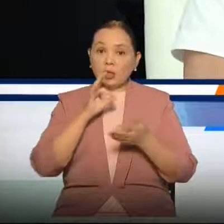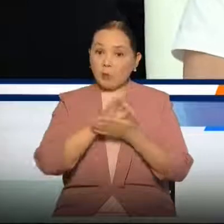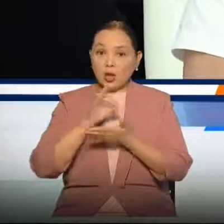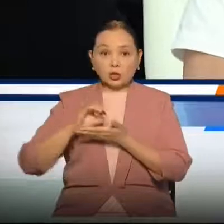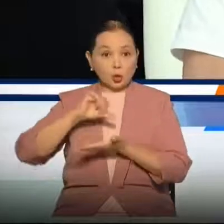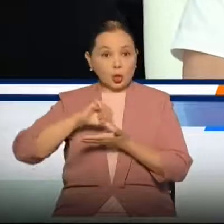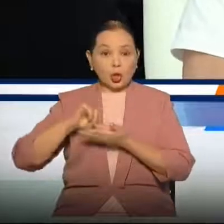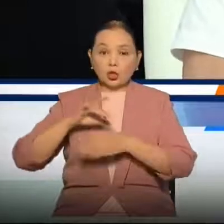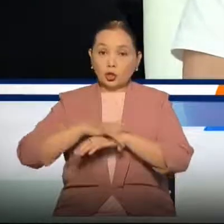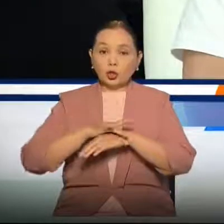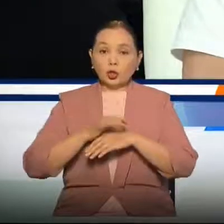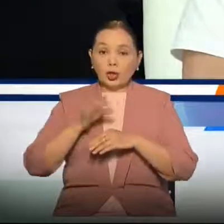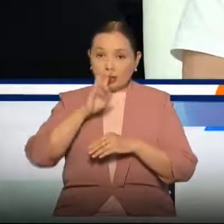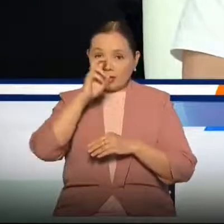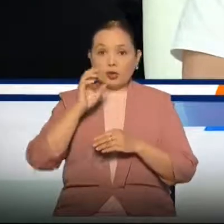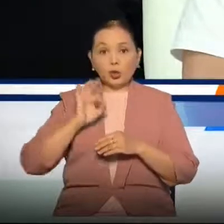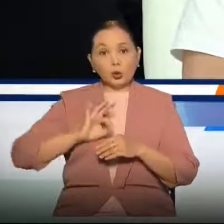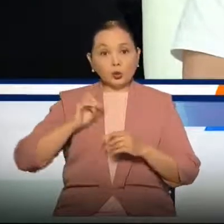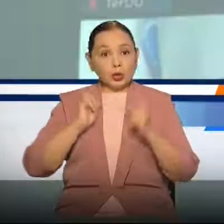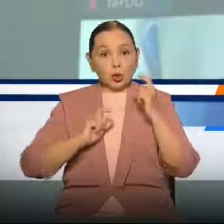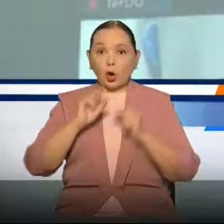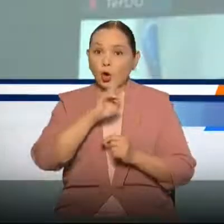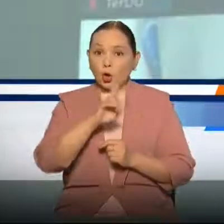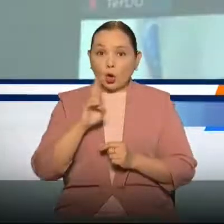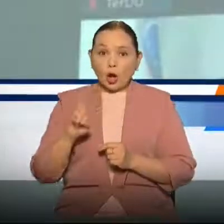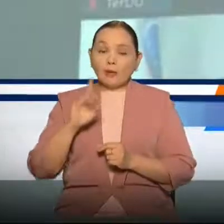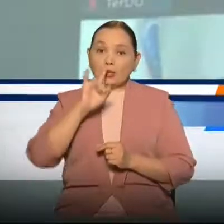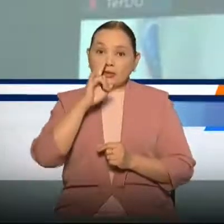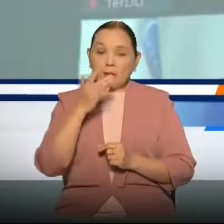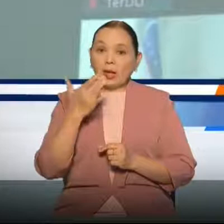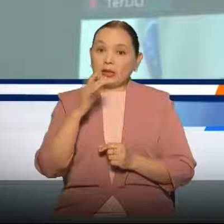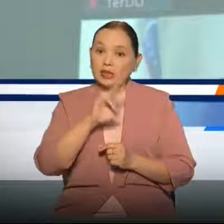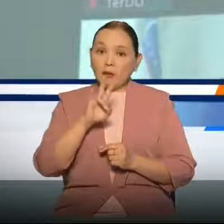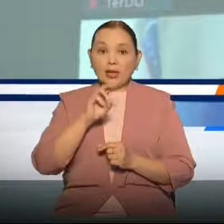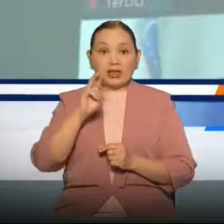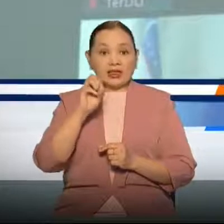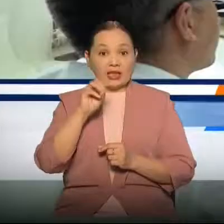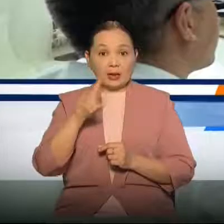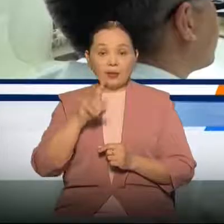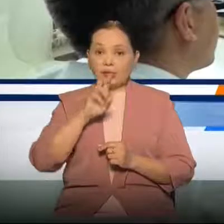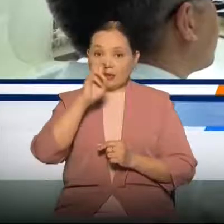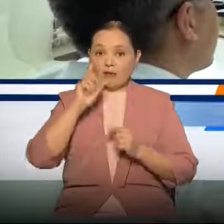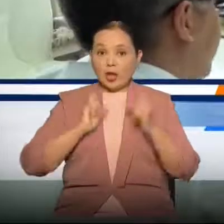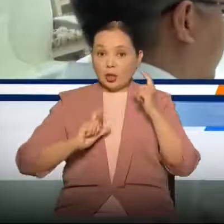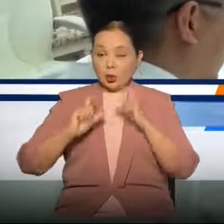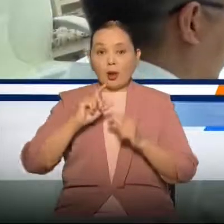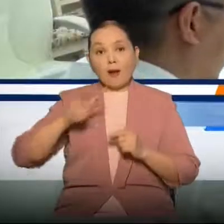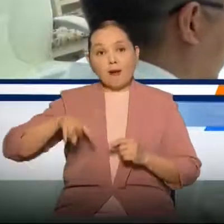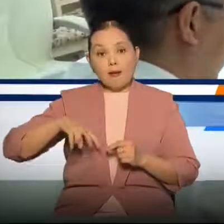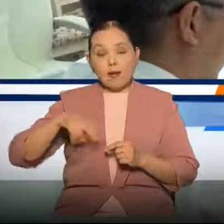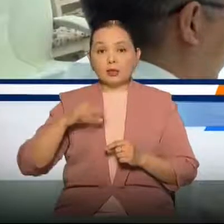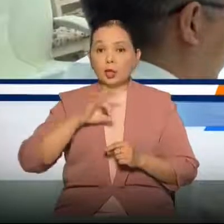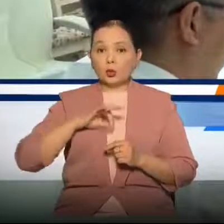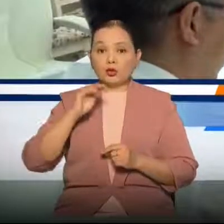xodimlari Toshkent davlat yuridik universiteti, Qoraqalpog'iston, Samarqand, Namangan, Termiz davlat universitetlari rektorlari,